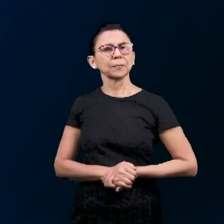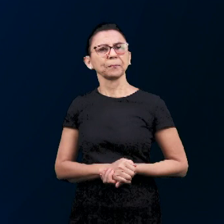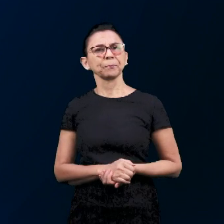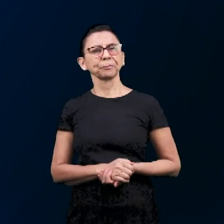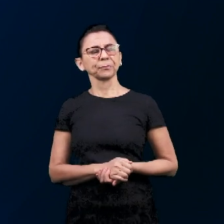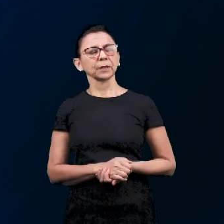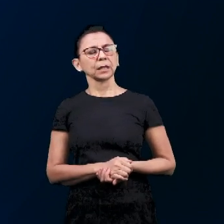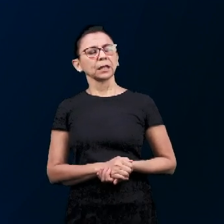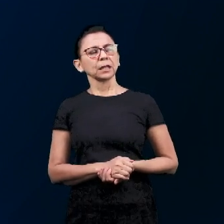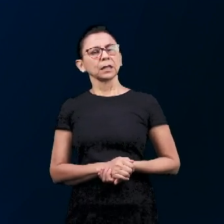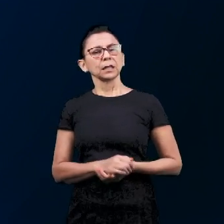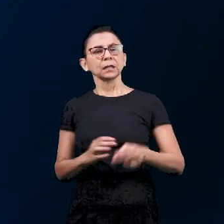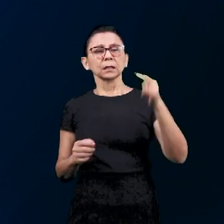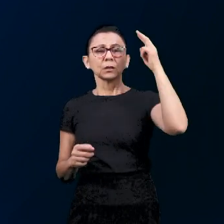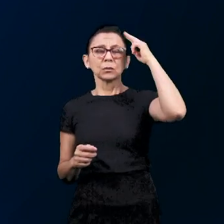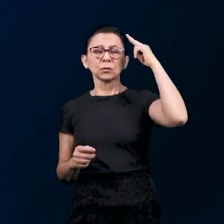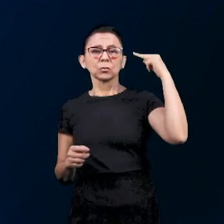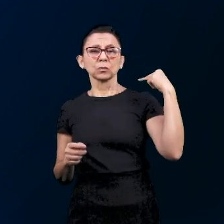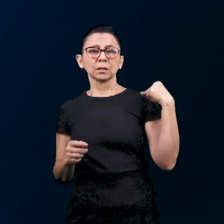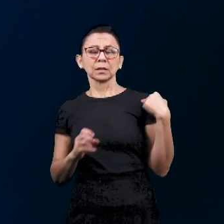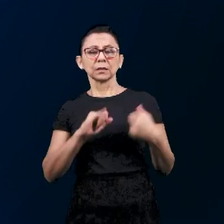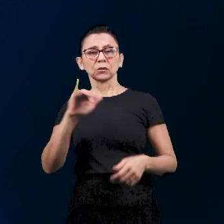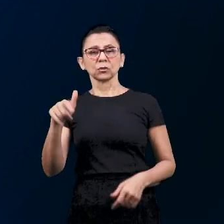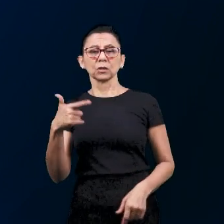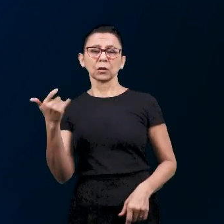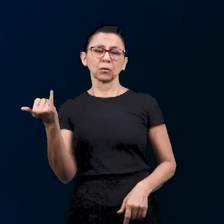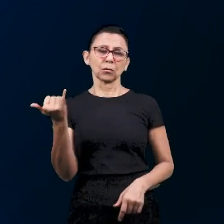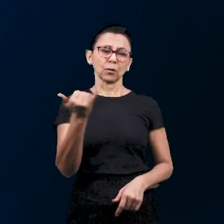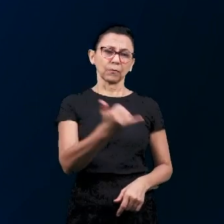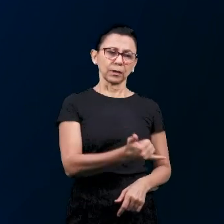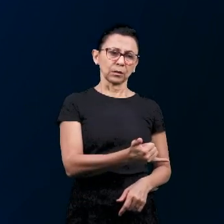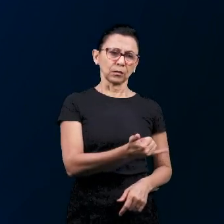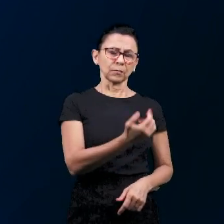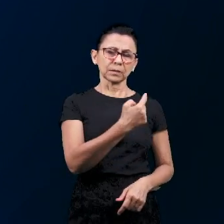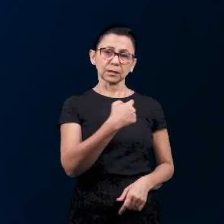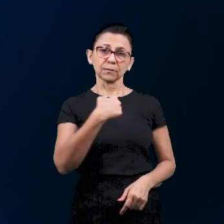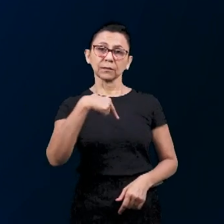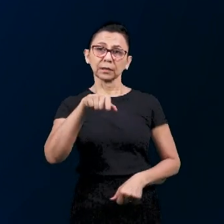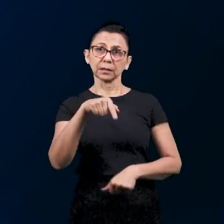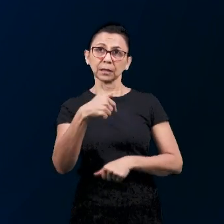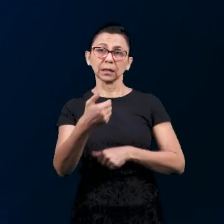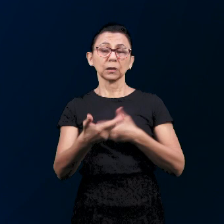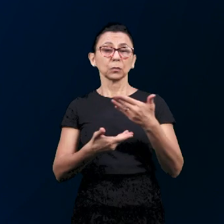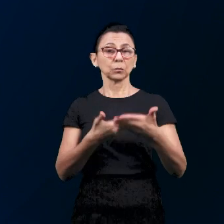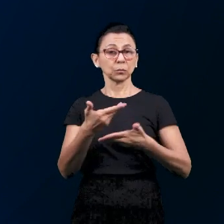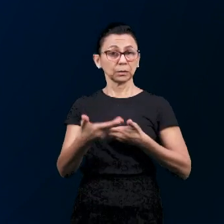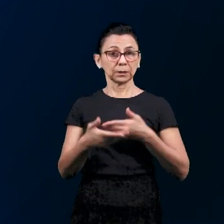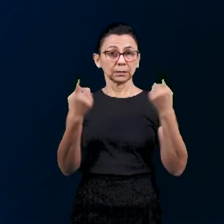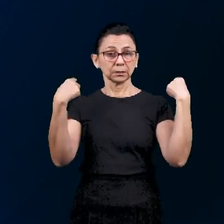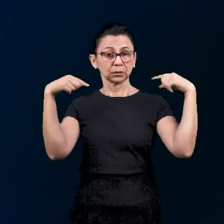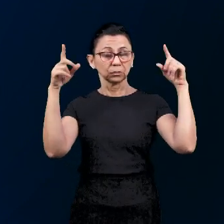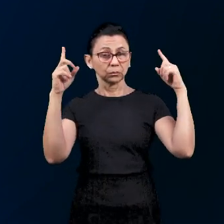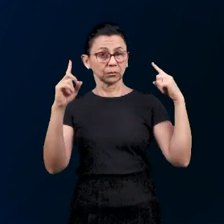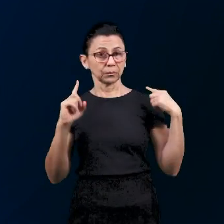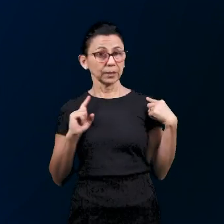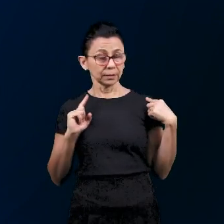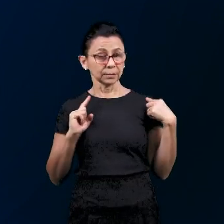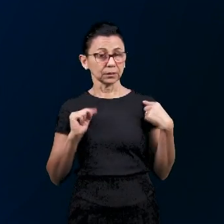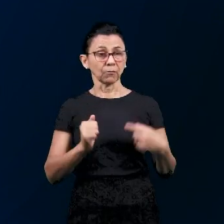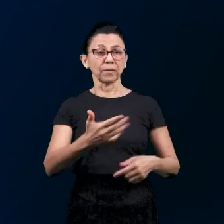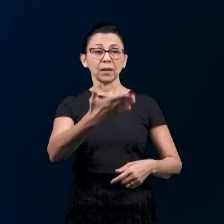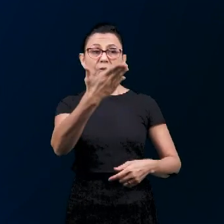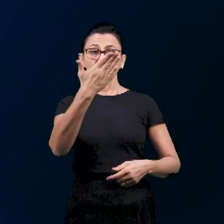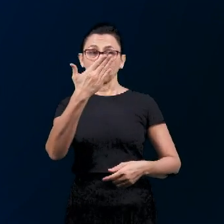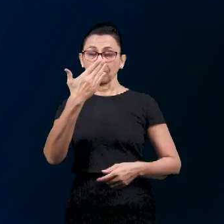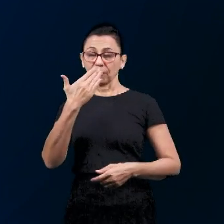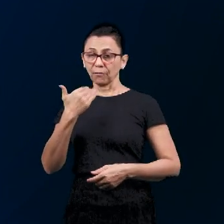tes frères ne prennent pas soin des brebis à Sichem, viens et je vais t'envoyer à eux. Il a dit, me voici.